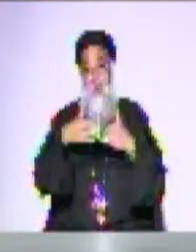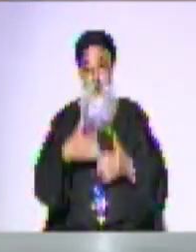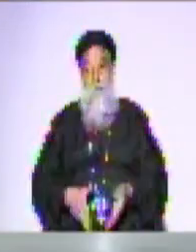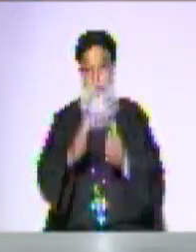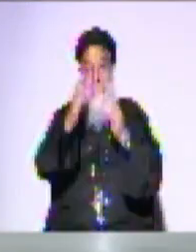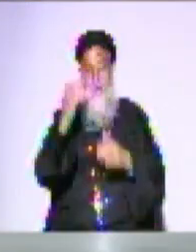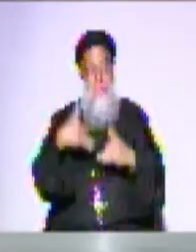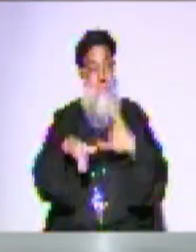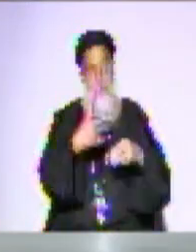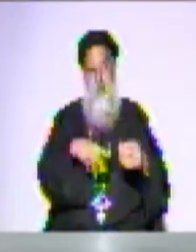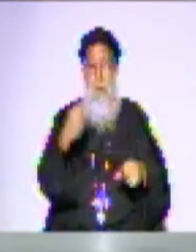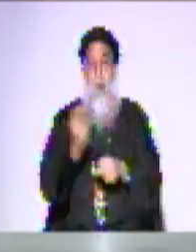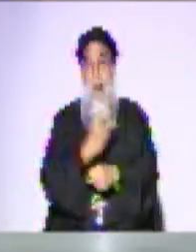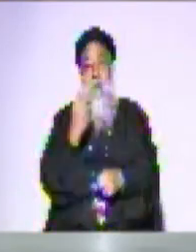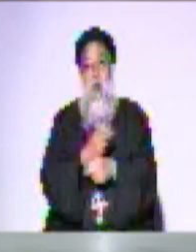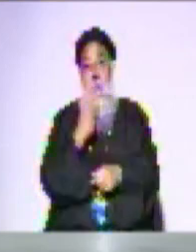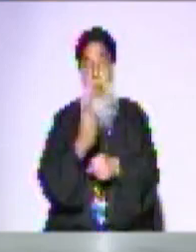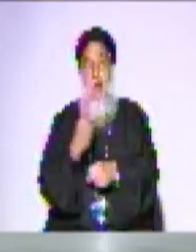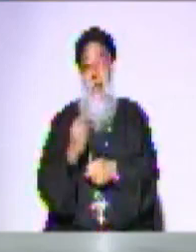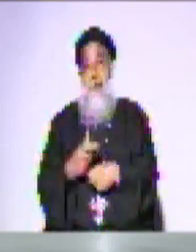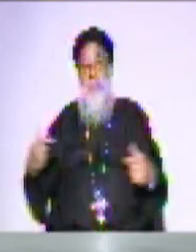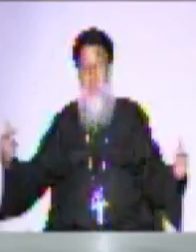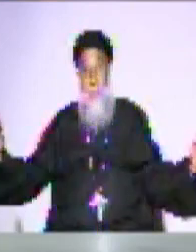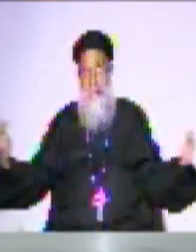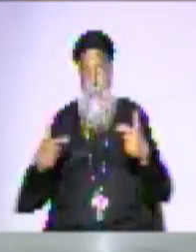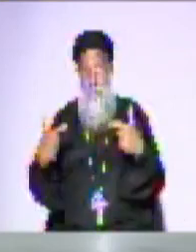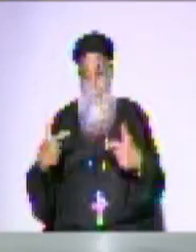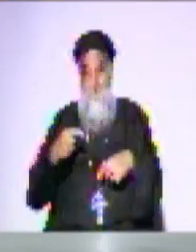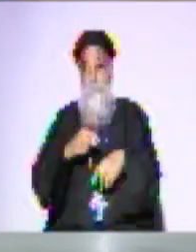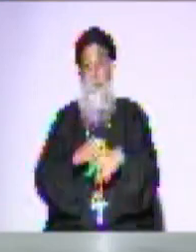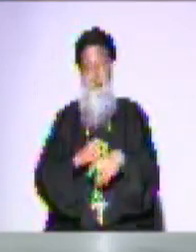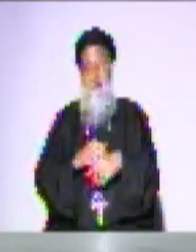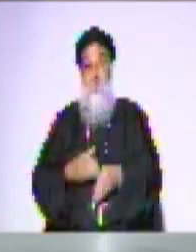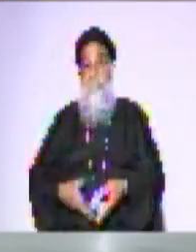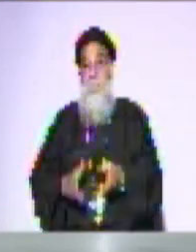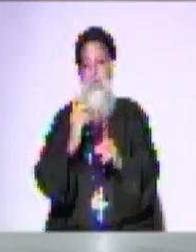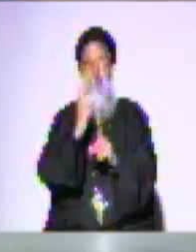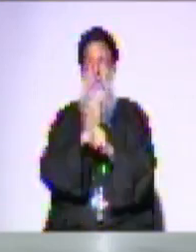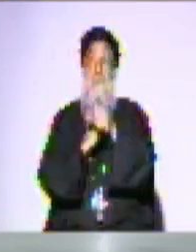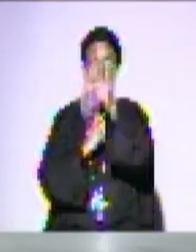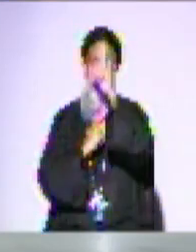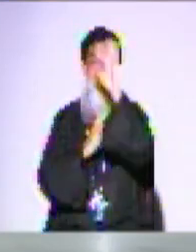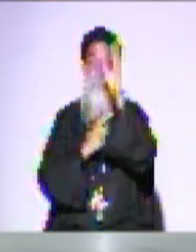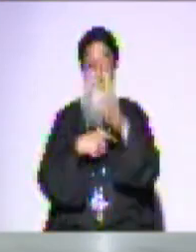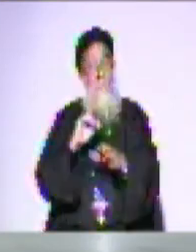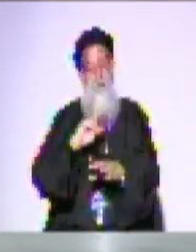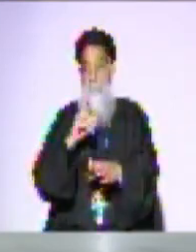الله. ويقاوم كل إنسان ماشي في اتجاه الله، طريق ربنا.